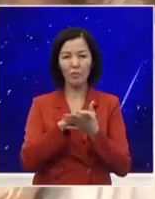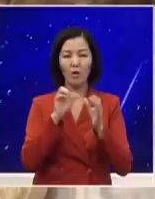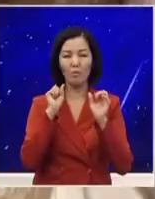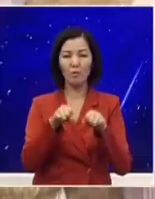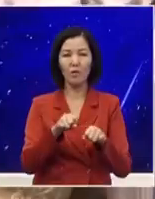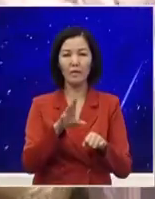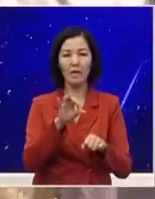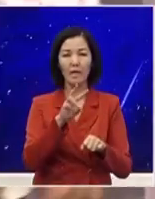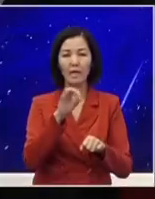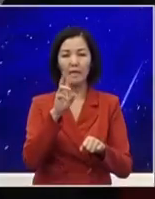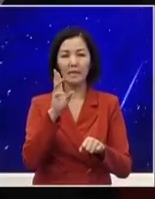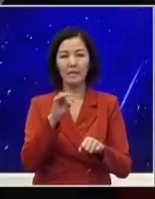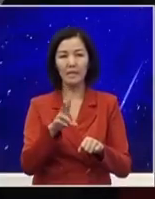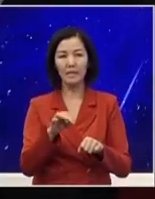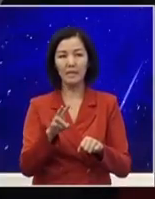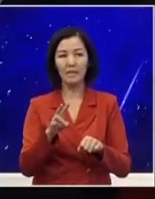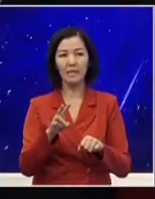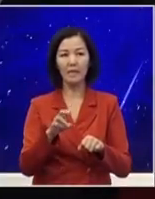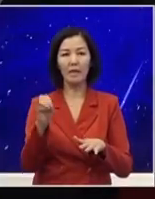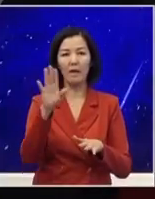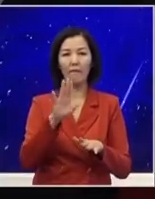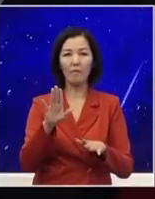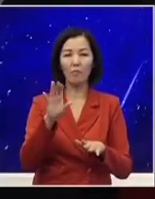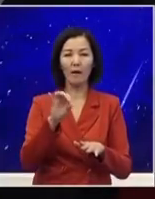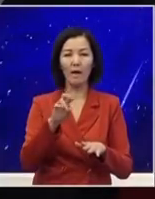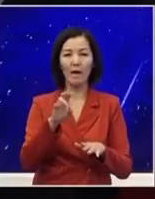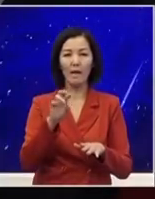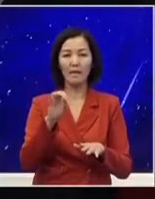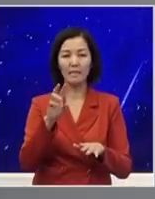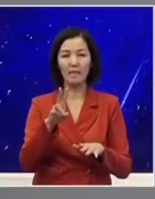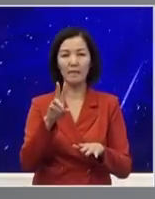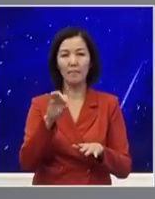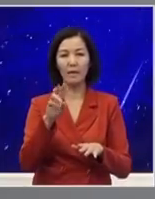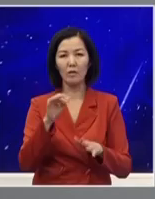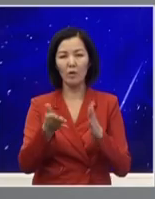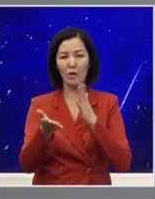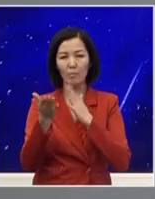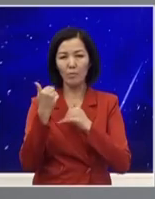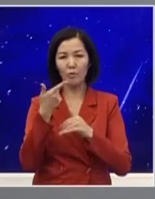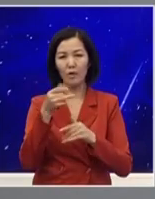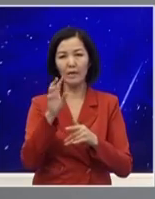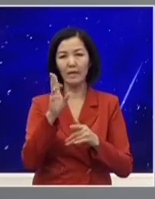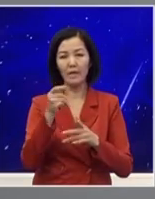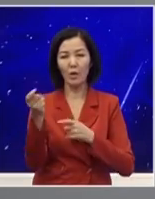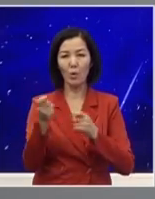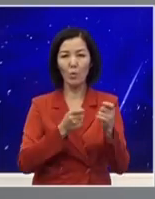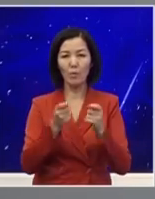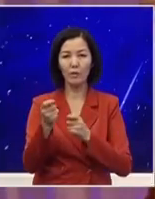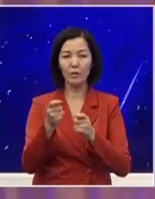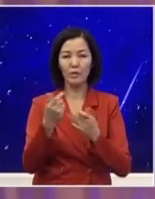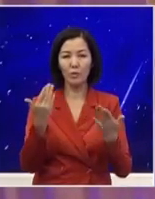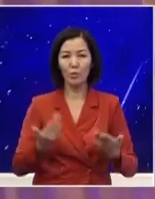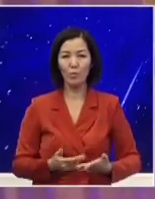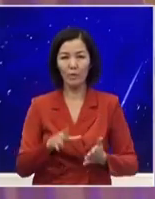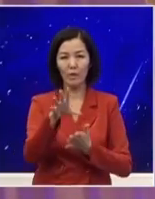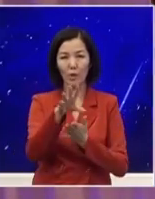Ескендір Зұлқарнайын деген атпен белгілі. Еуропада Александр Македонский аталатын ежелгі грек қолбасшысының өмірінен құрылған. Автор